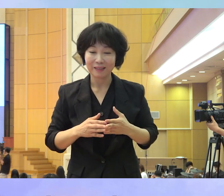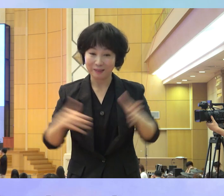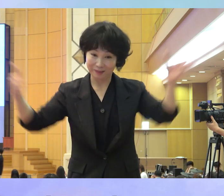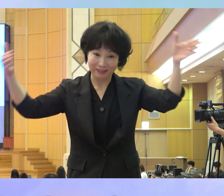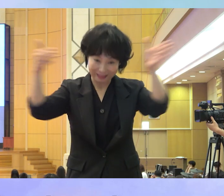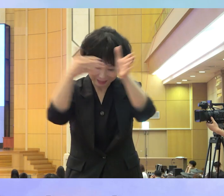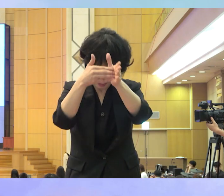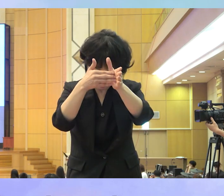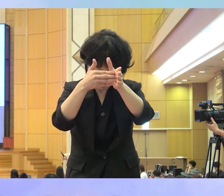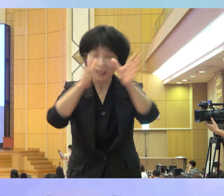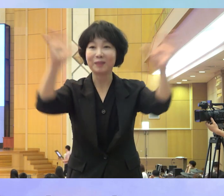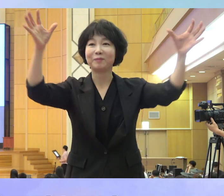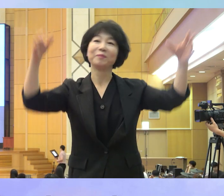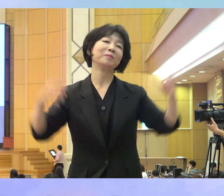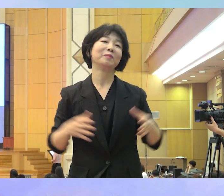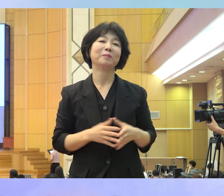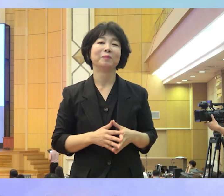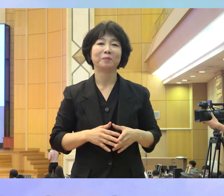155장